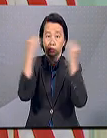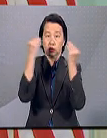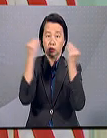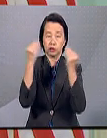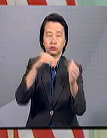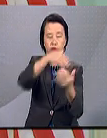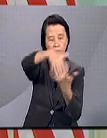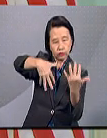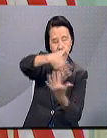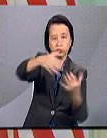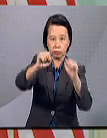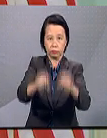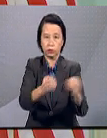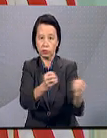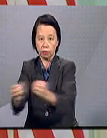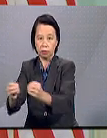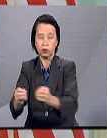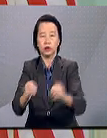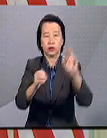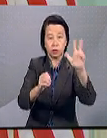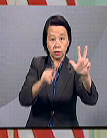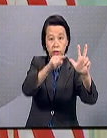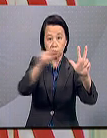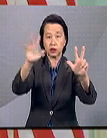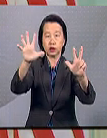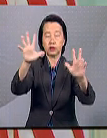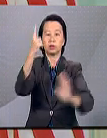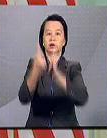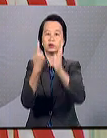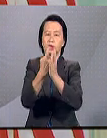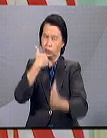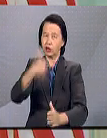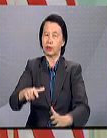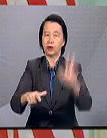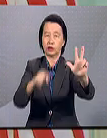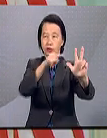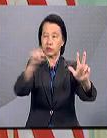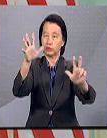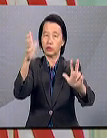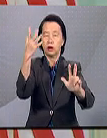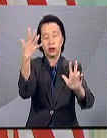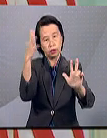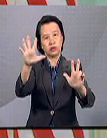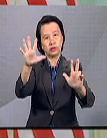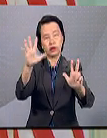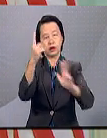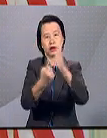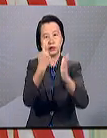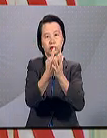dibenarkan penganjurannya selama 3 hingga 5 jam. Saya kira lama dah tu. Kalau 3 hingga 5 jam majlis